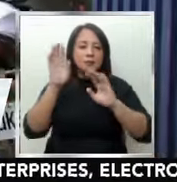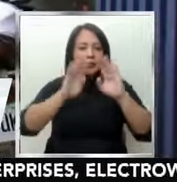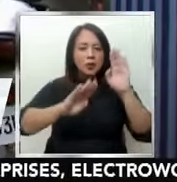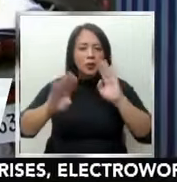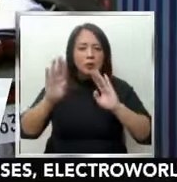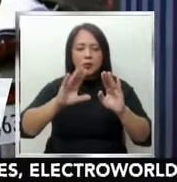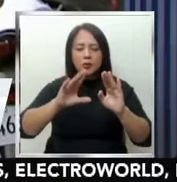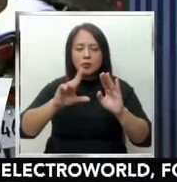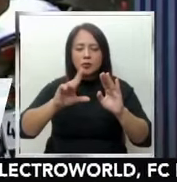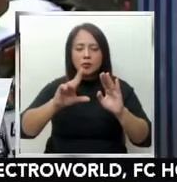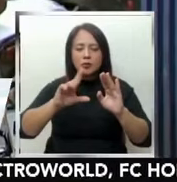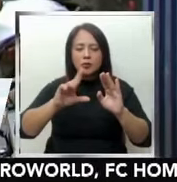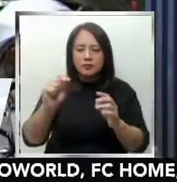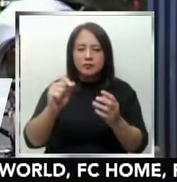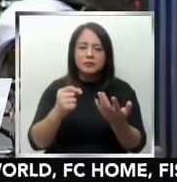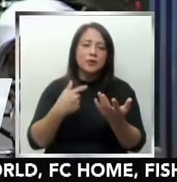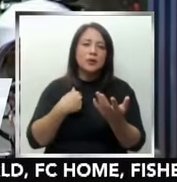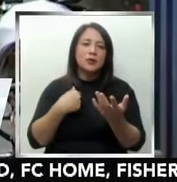time